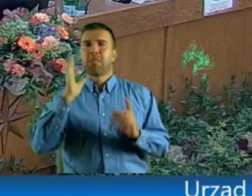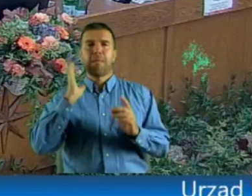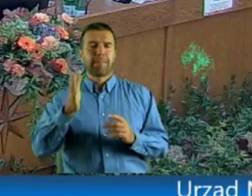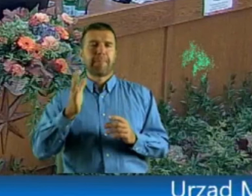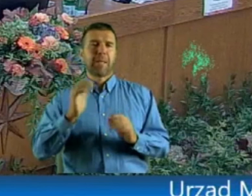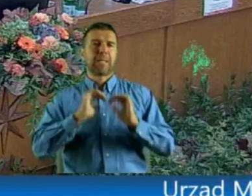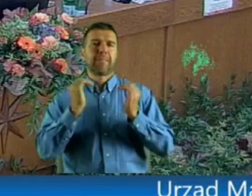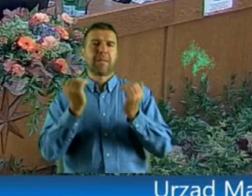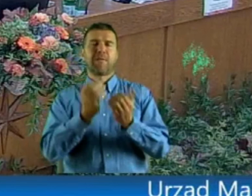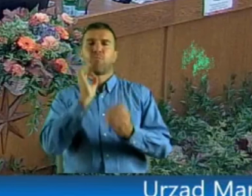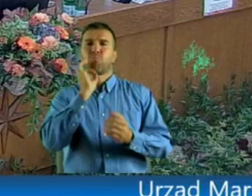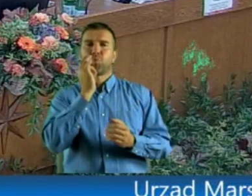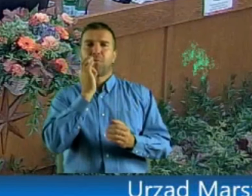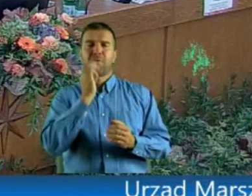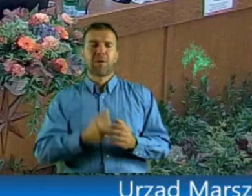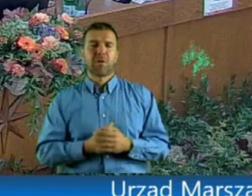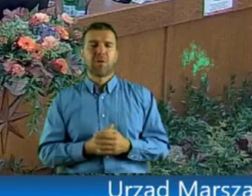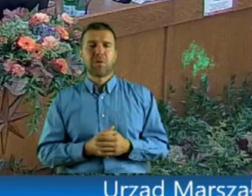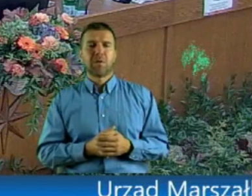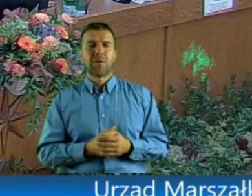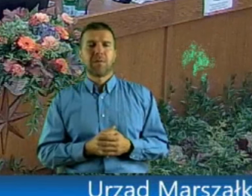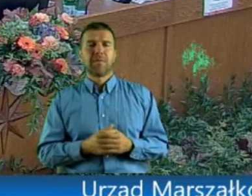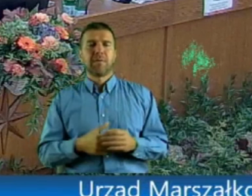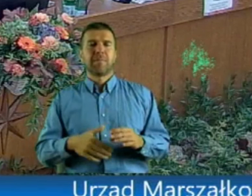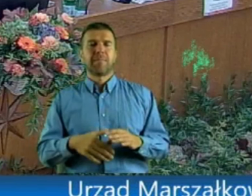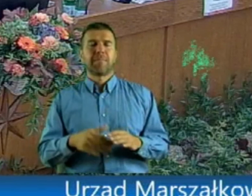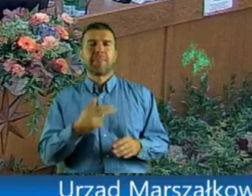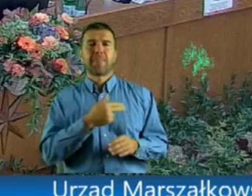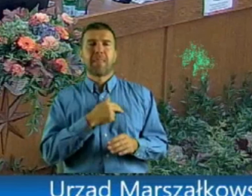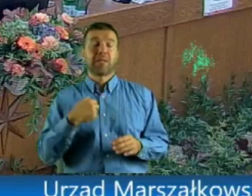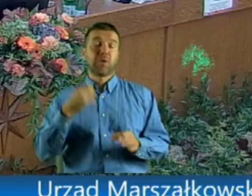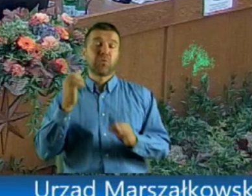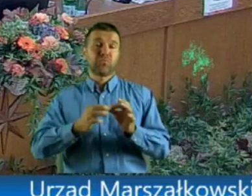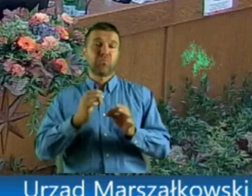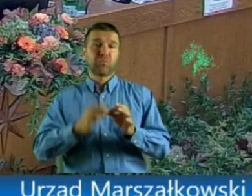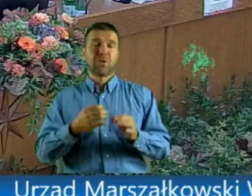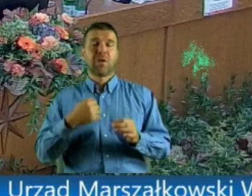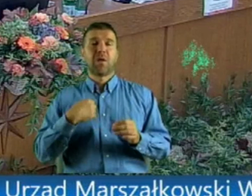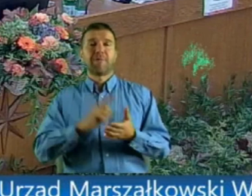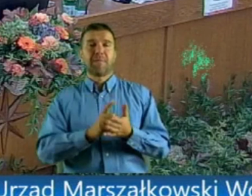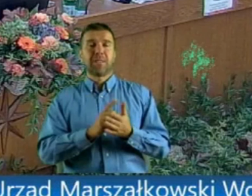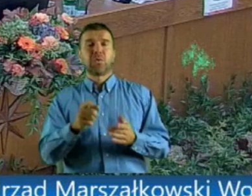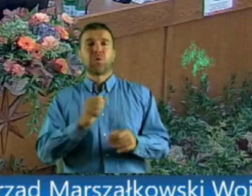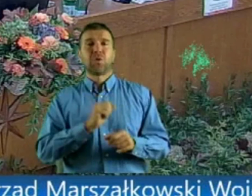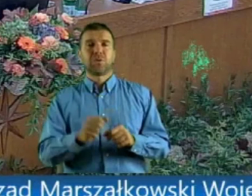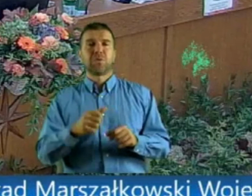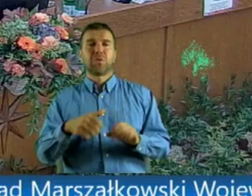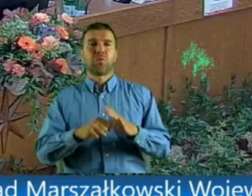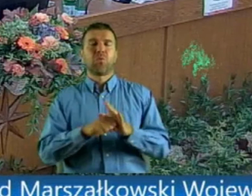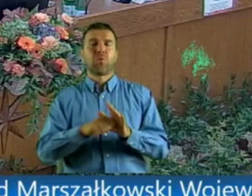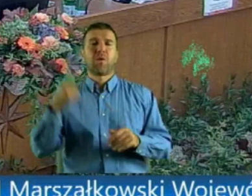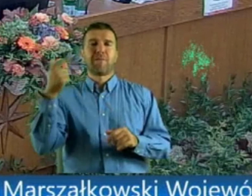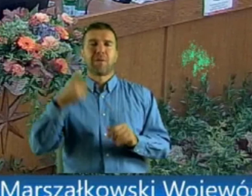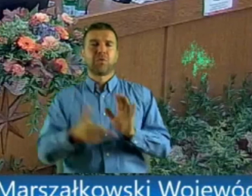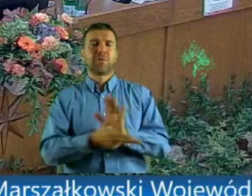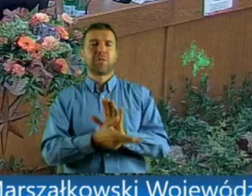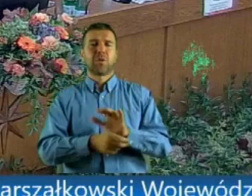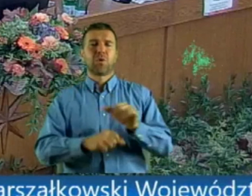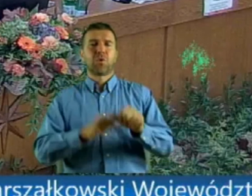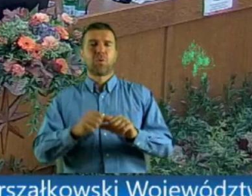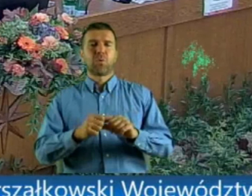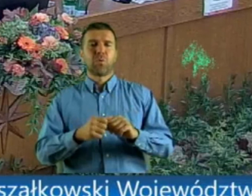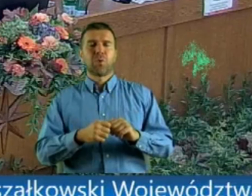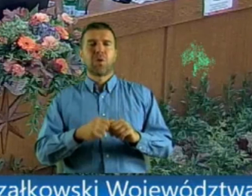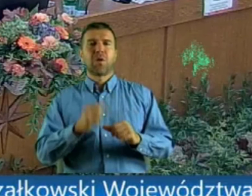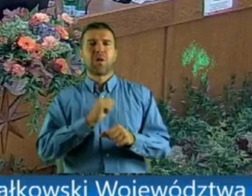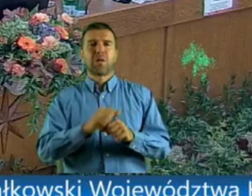sejmiku młodzieżowego, natomiast z naszego badania ankietowego wynika, że od 2018 roku prężnie